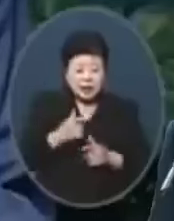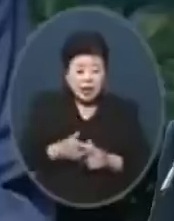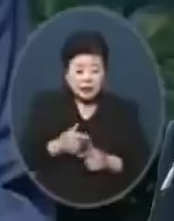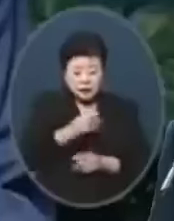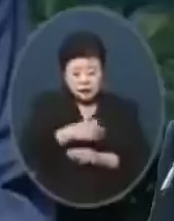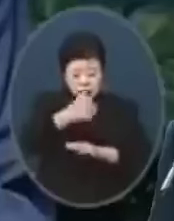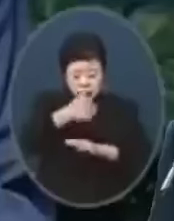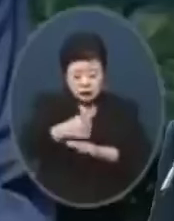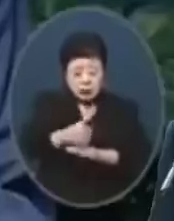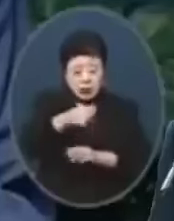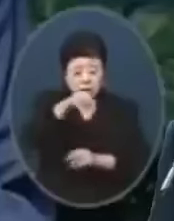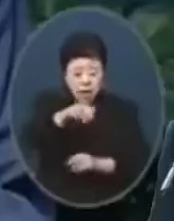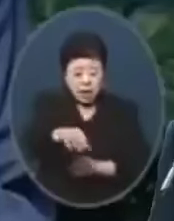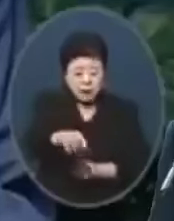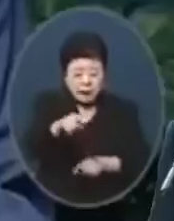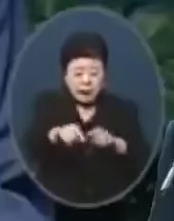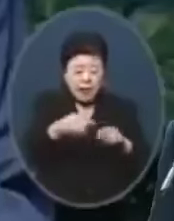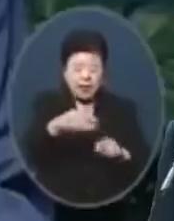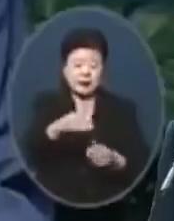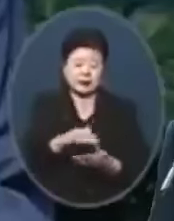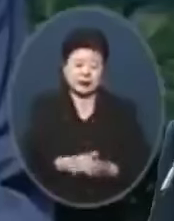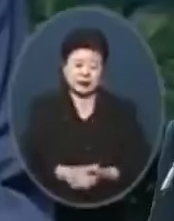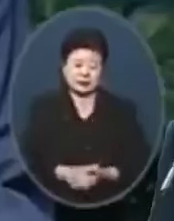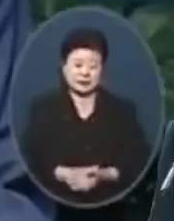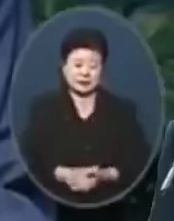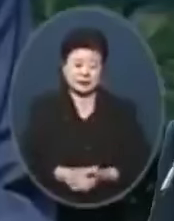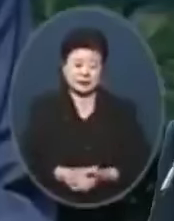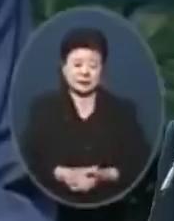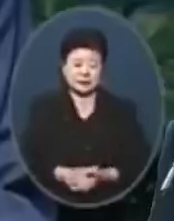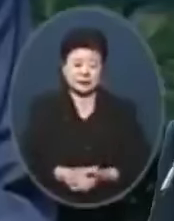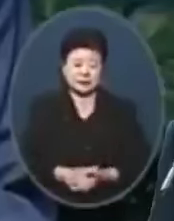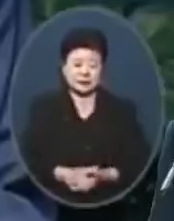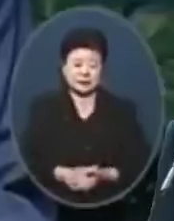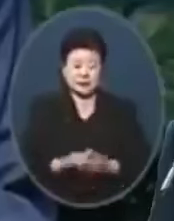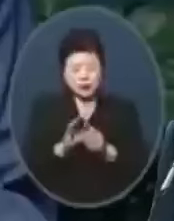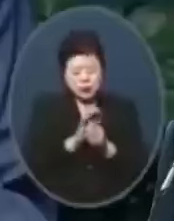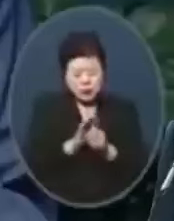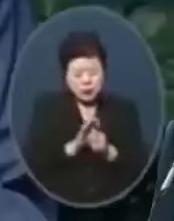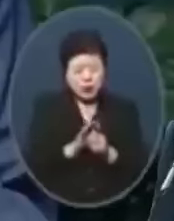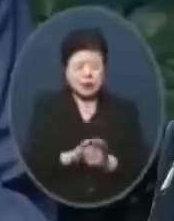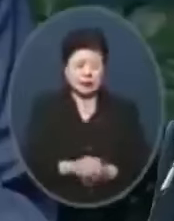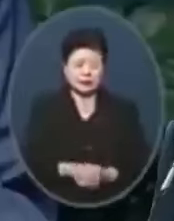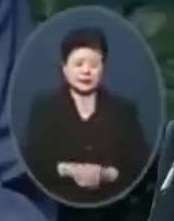그리스도 앞에 나아가 엎드리면 말할 수 없는 위로와